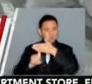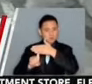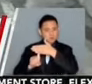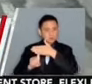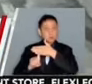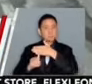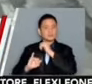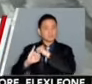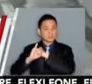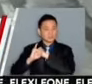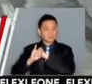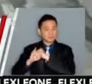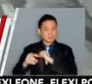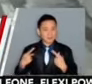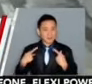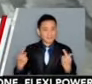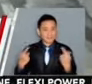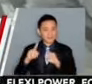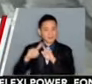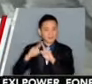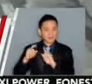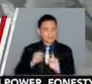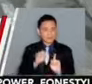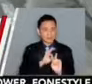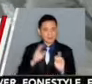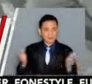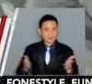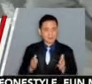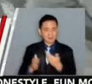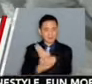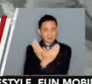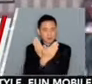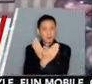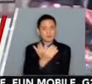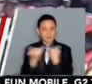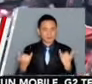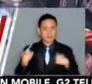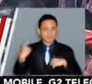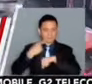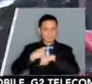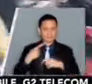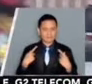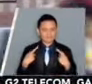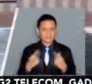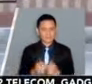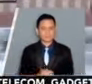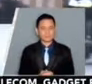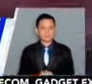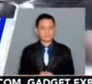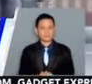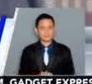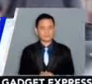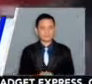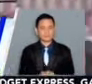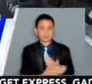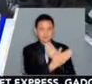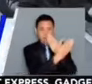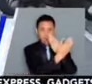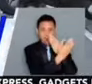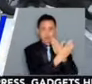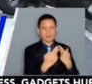at operator dito sa Monumento Circle ngayong araw. Isa ang Monumento Circle sa mga lugar na pagdarausan dapat